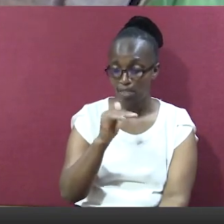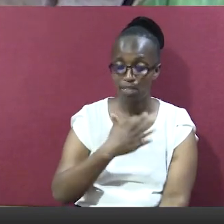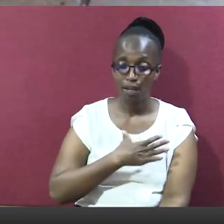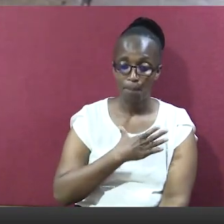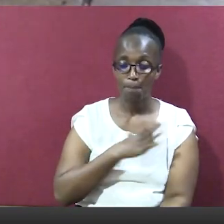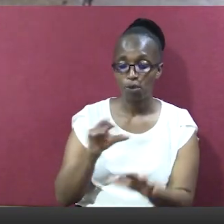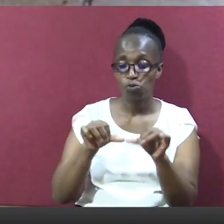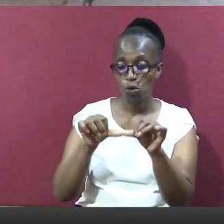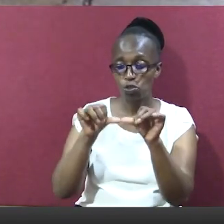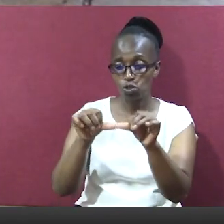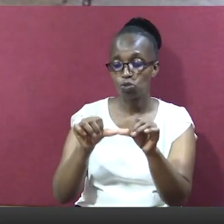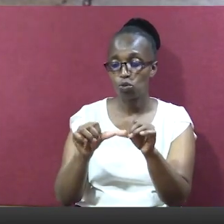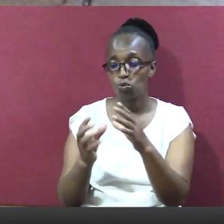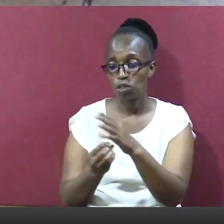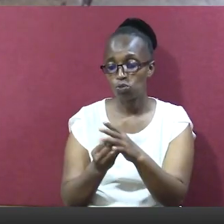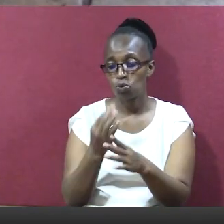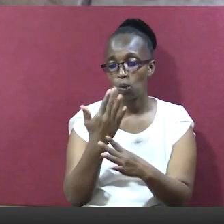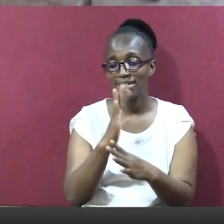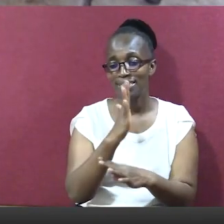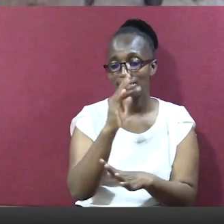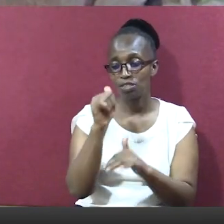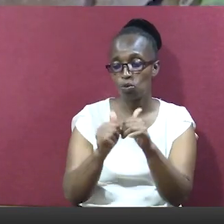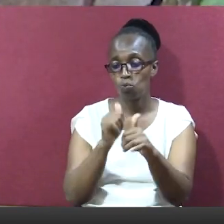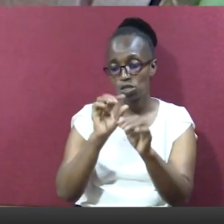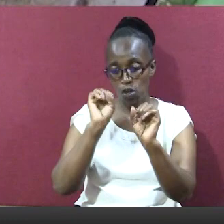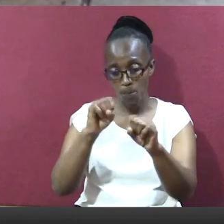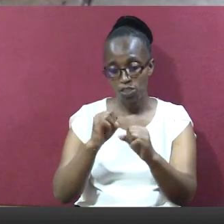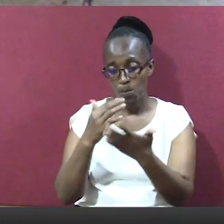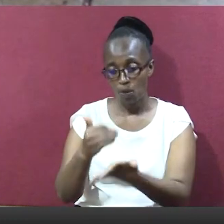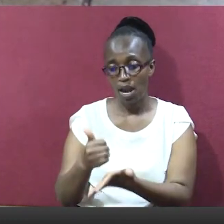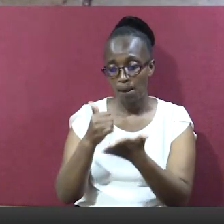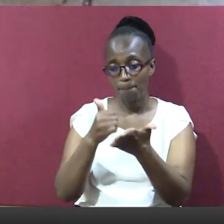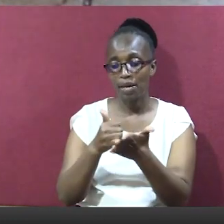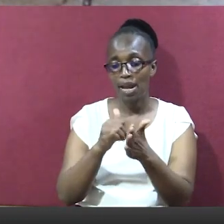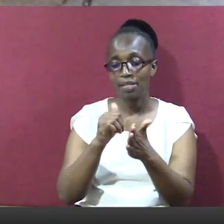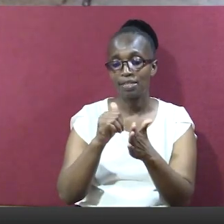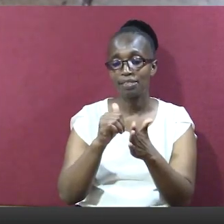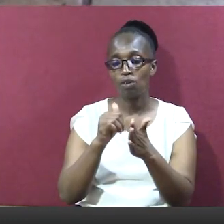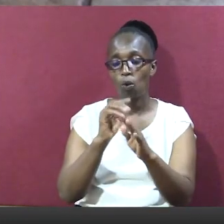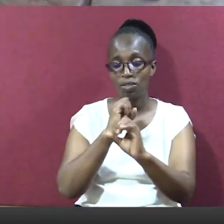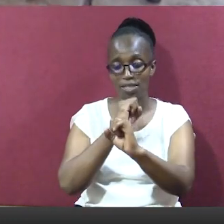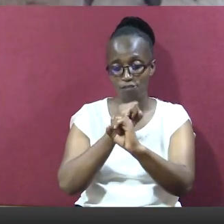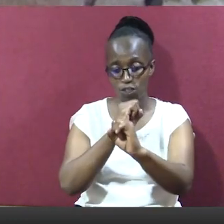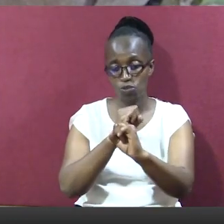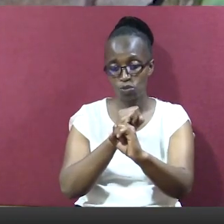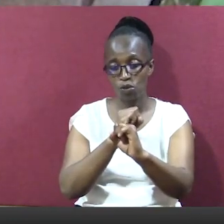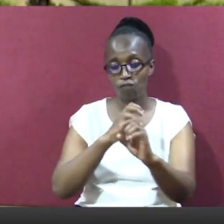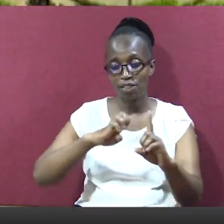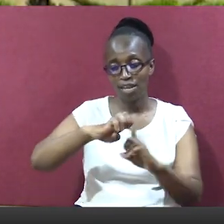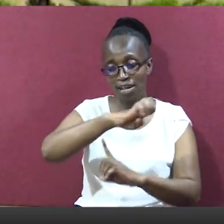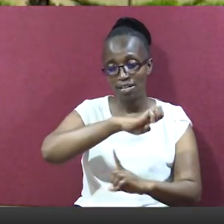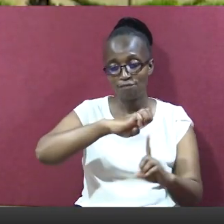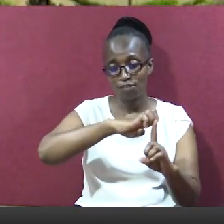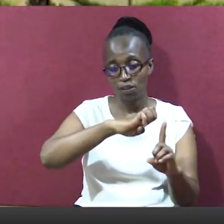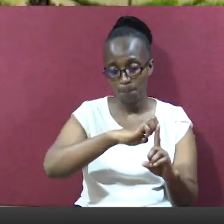Mwanda aliwahimiza wakulima wa kaunti hiyo kupanda miche yatakayostahimili mabadiliko ya tabia nchi. Train them